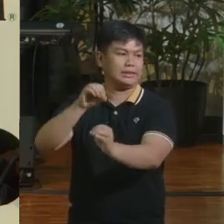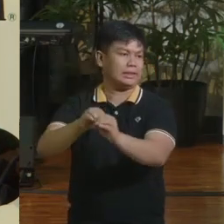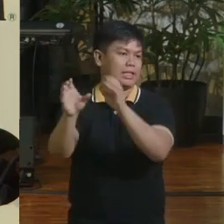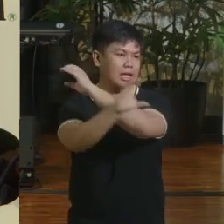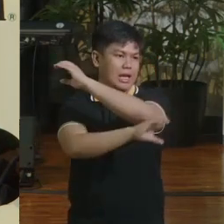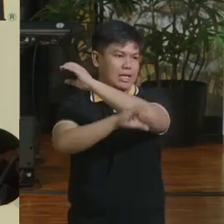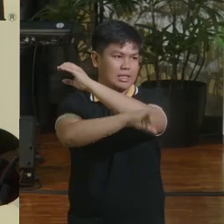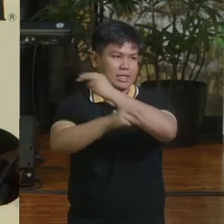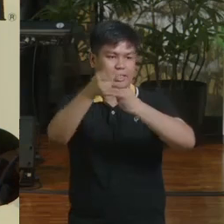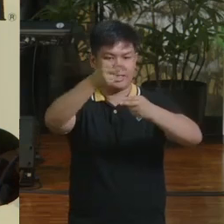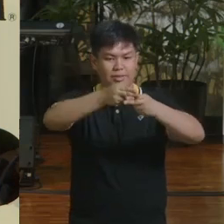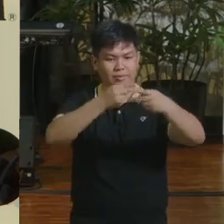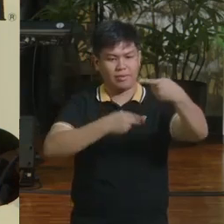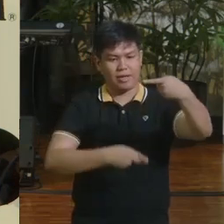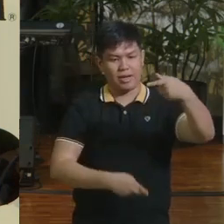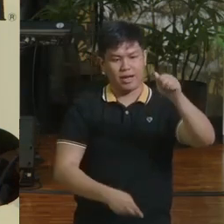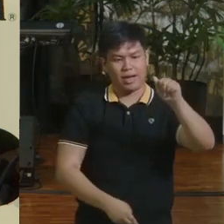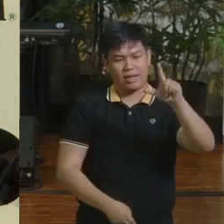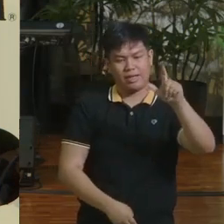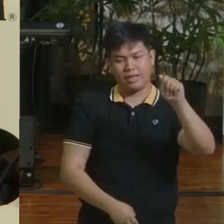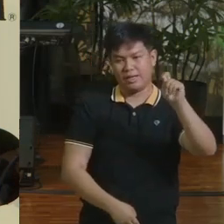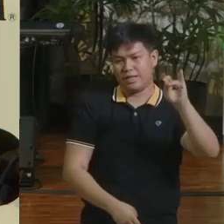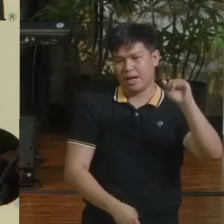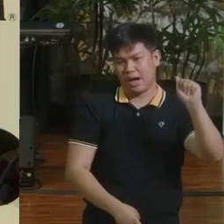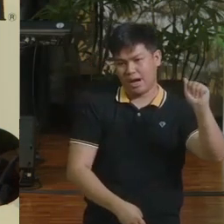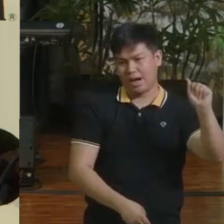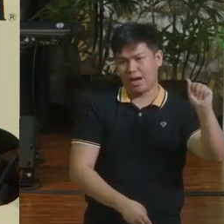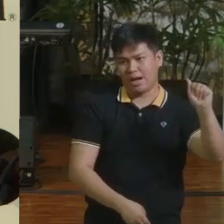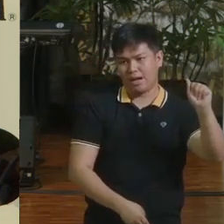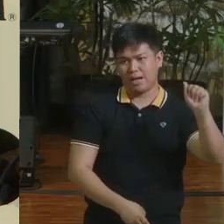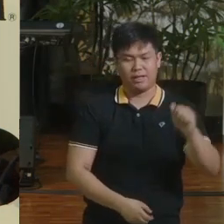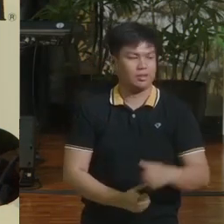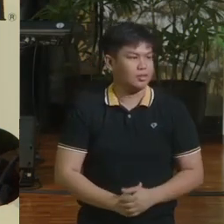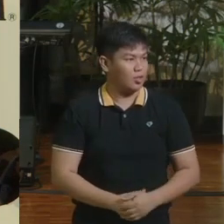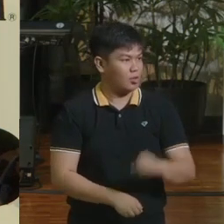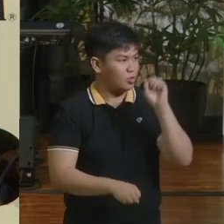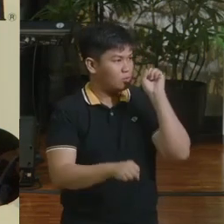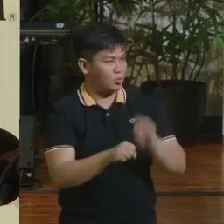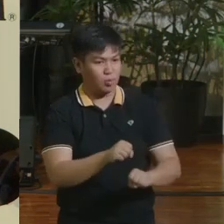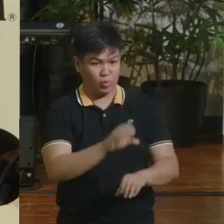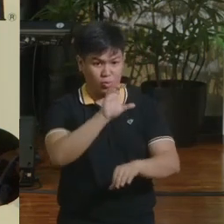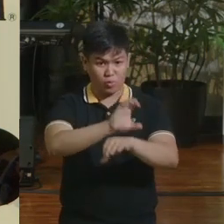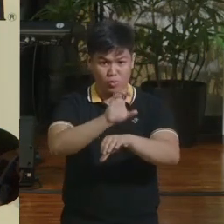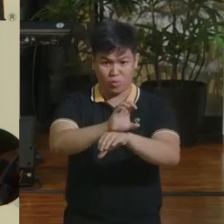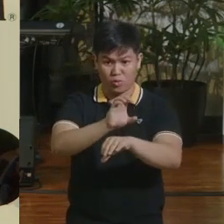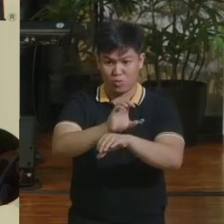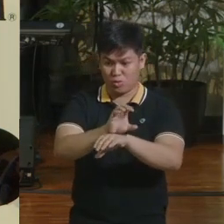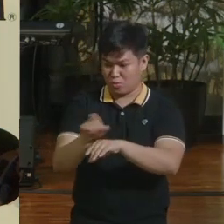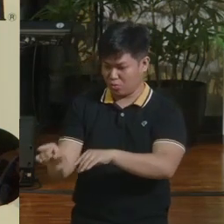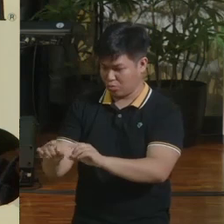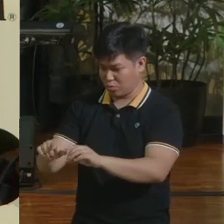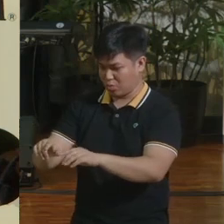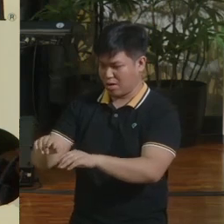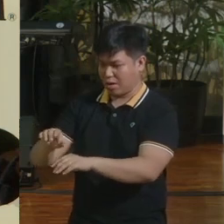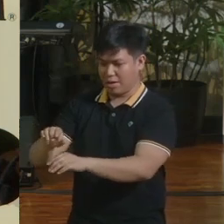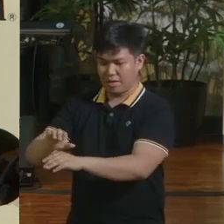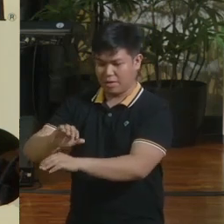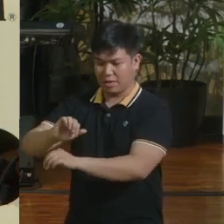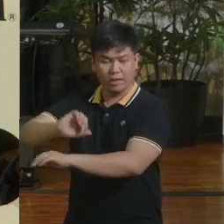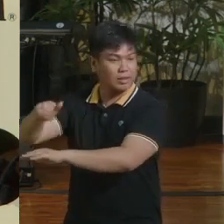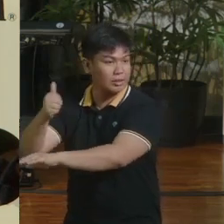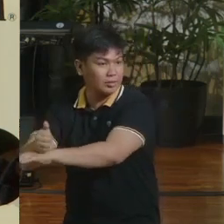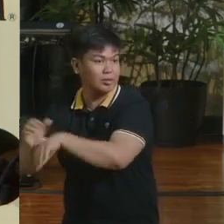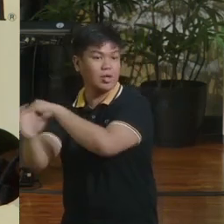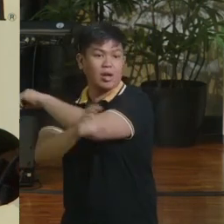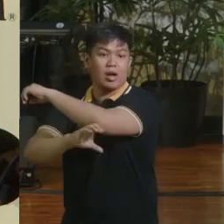and Iconium. So, yung mga churches na yon at yung mga kaanib sa churches na yon ang